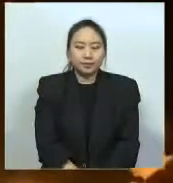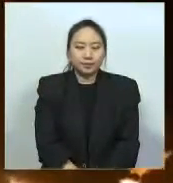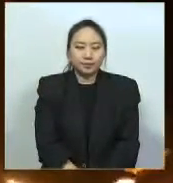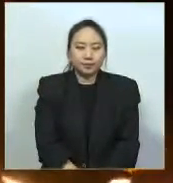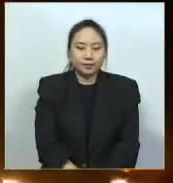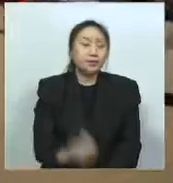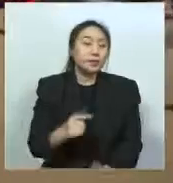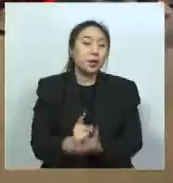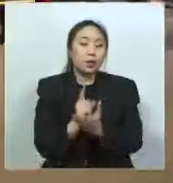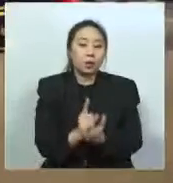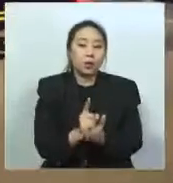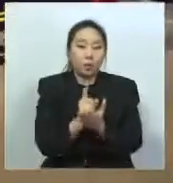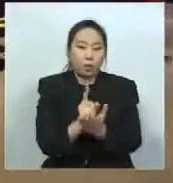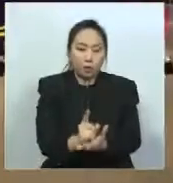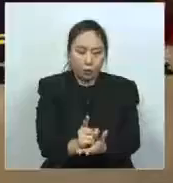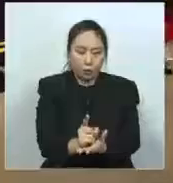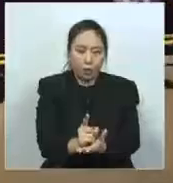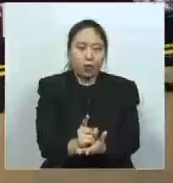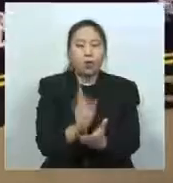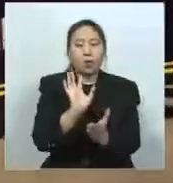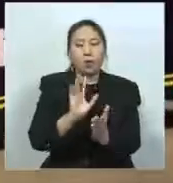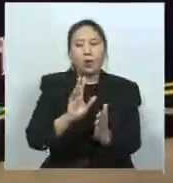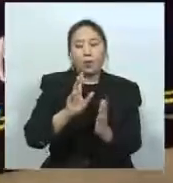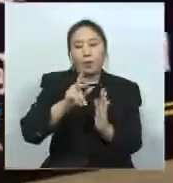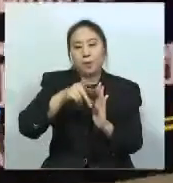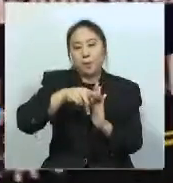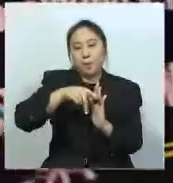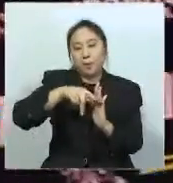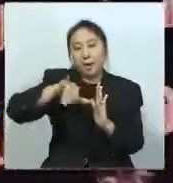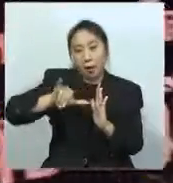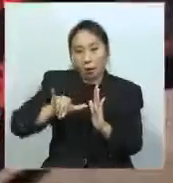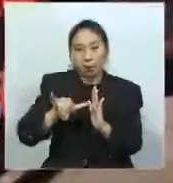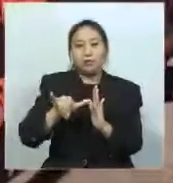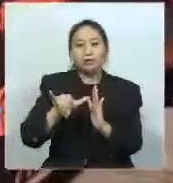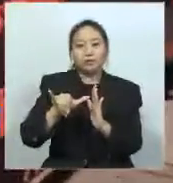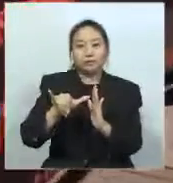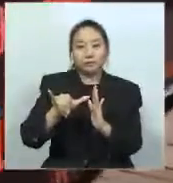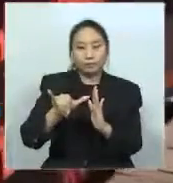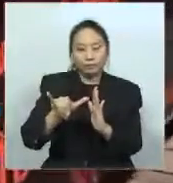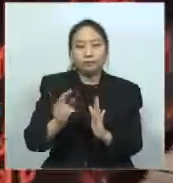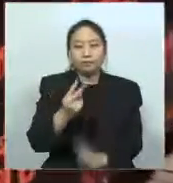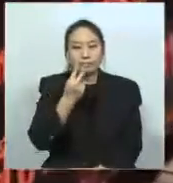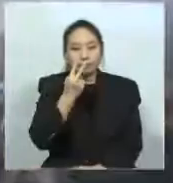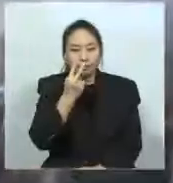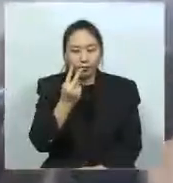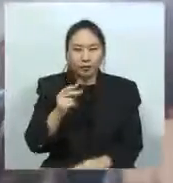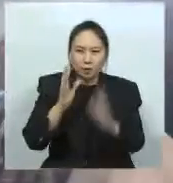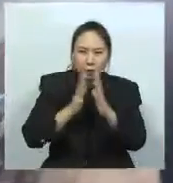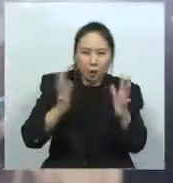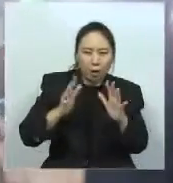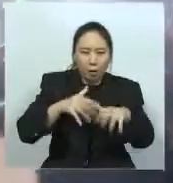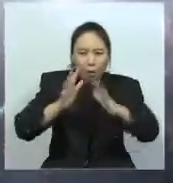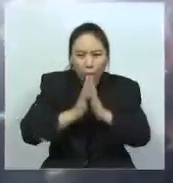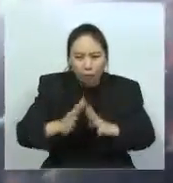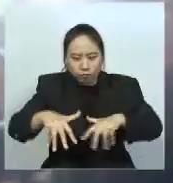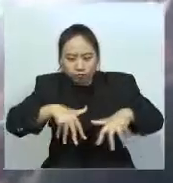ส่วนงานลอยกระทงแอวกว้านผ่อโกมลอยกระทงที่กว้านพะเยานี่ค่ะบรรยากาศที่นี่ก็คึกคักเป็น